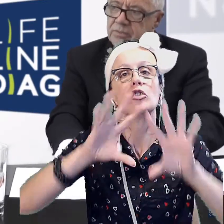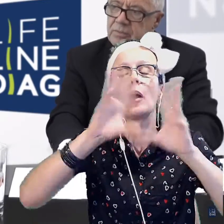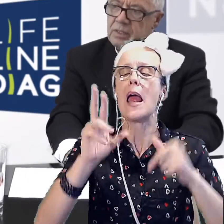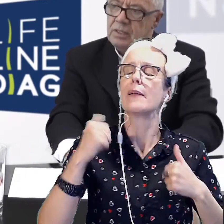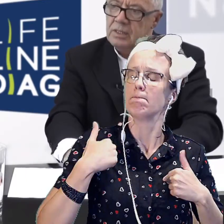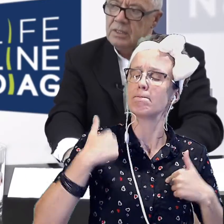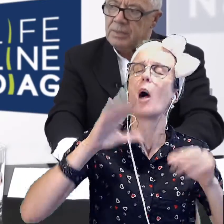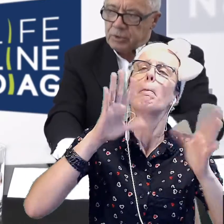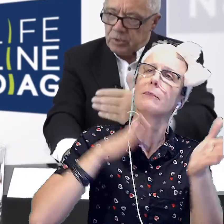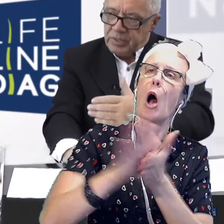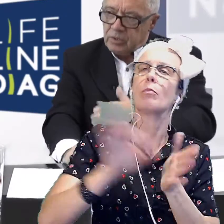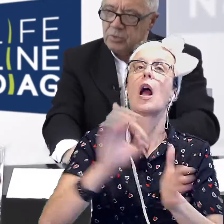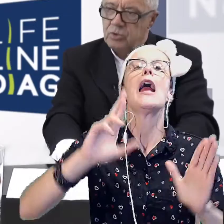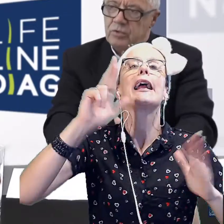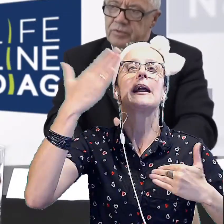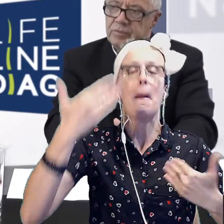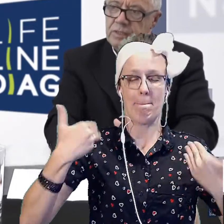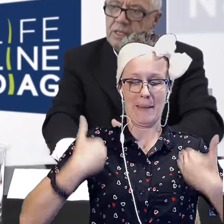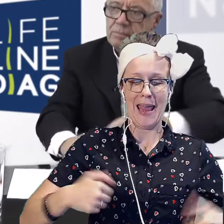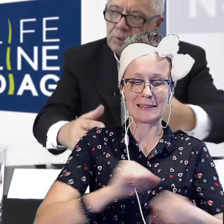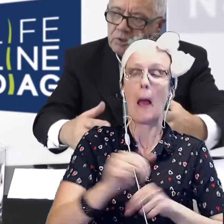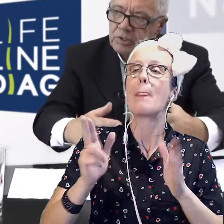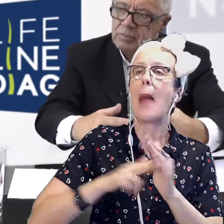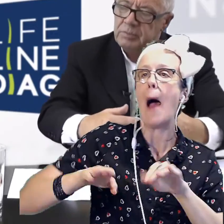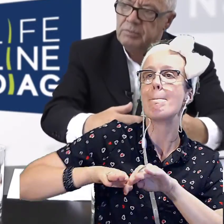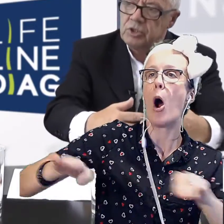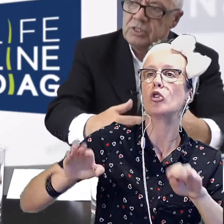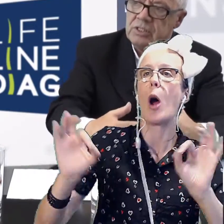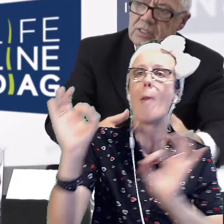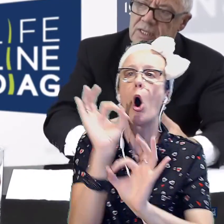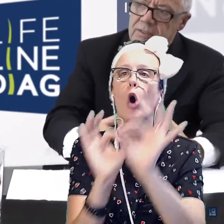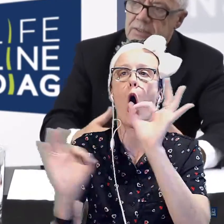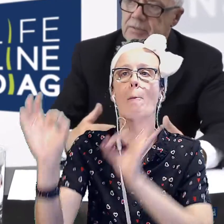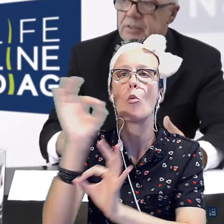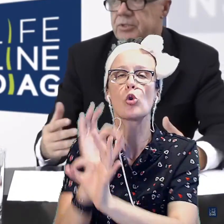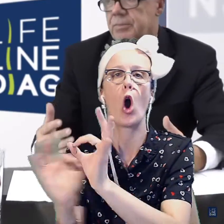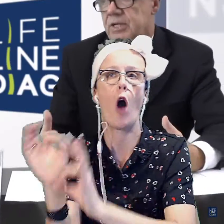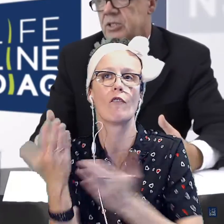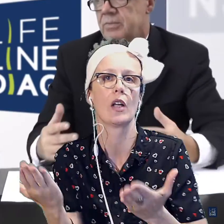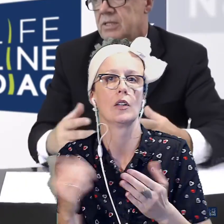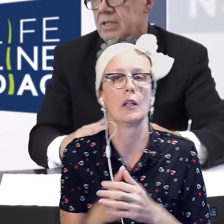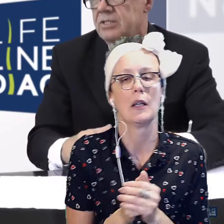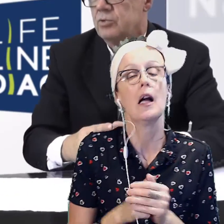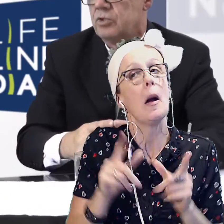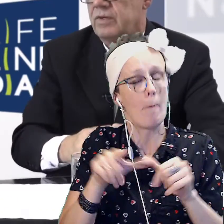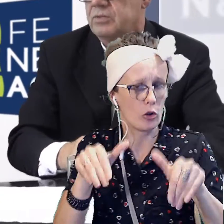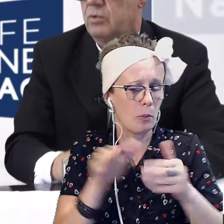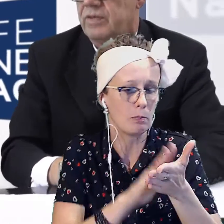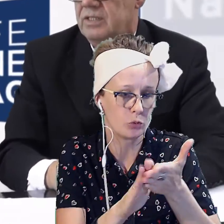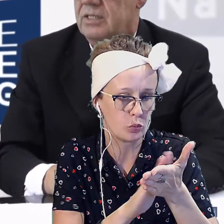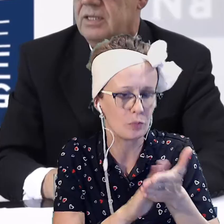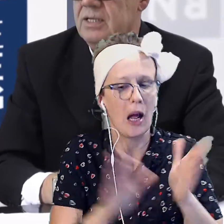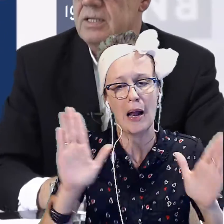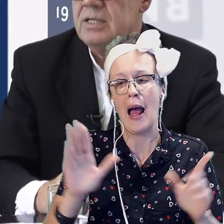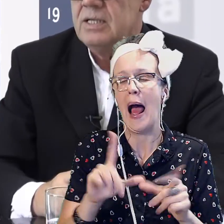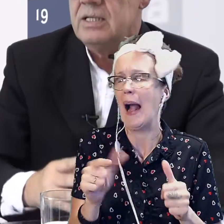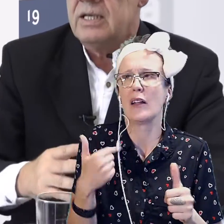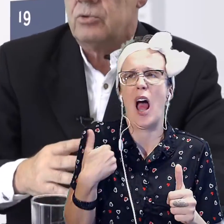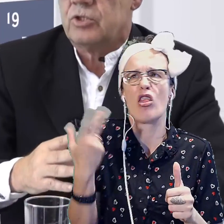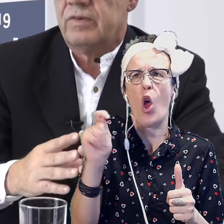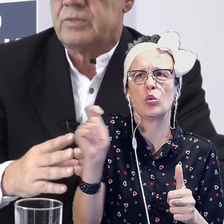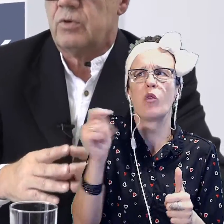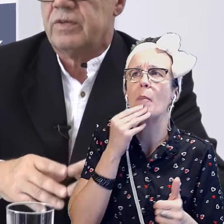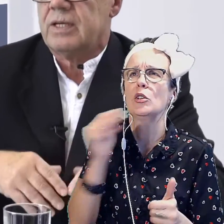jesteśmy na poziomie komórkowym potem może nie tyle przepraszam ale ja nie używam słowa dieta